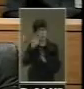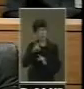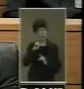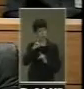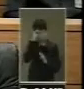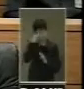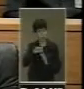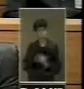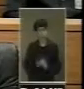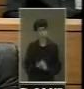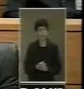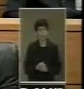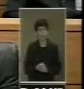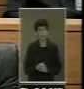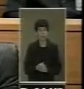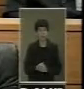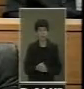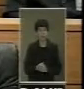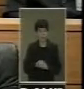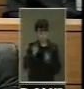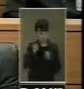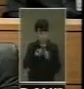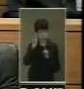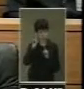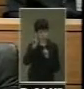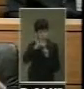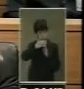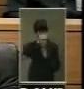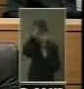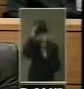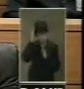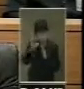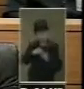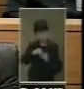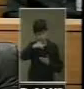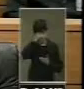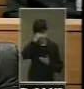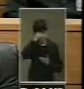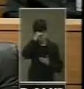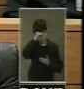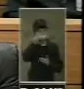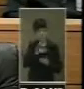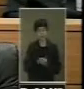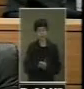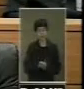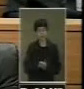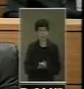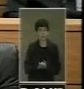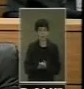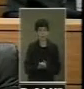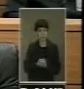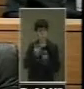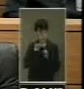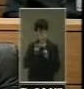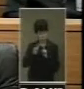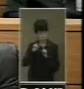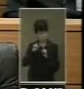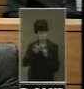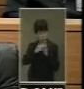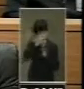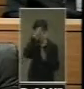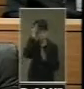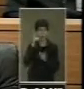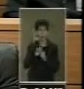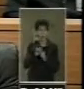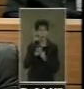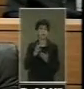อบครับท่านประธานรอบที่หนึ่งบวชตอนเป็นนักศึกษาอยู่กับท่านพุทธทาสครับรอบที่สองนี่บว